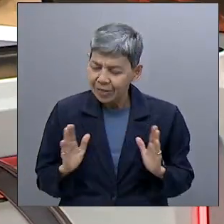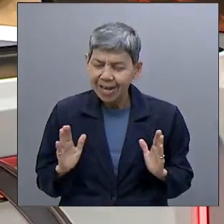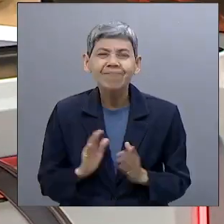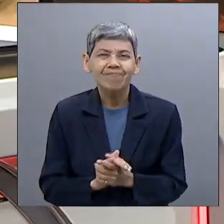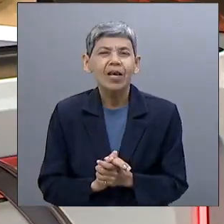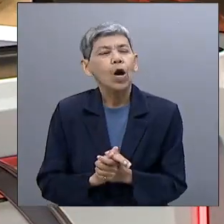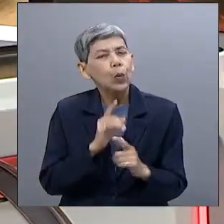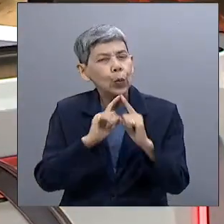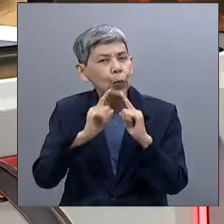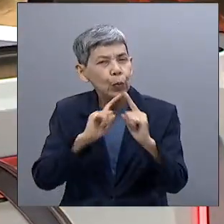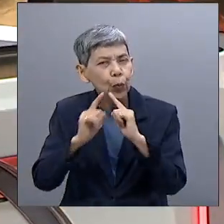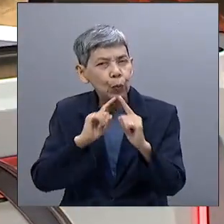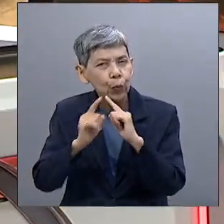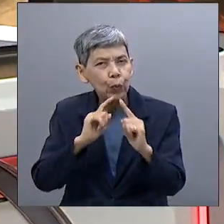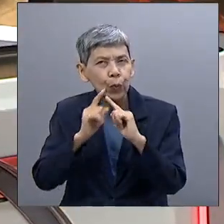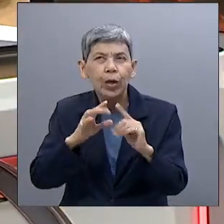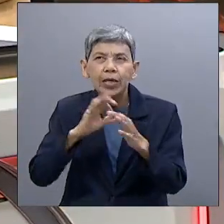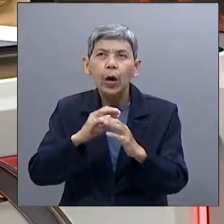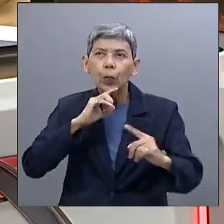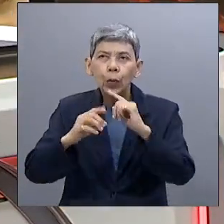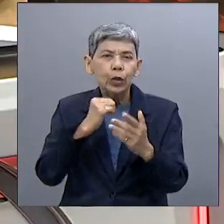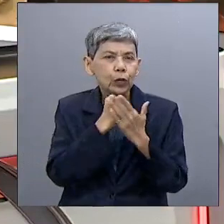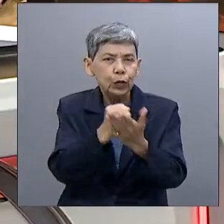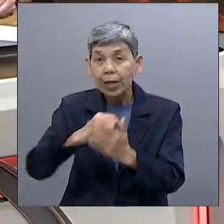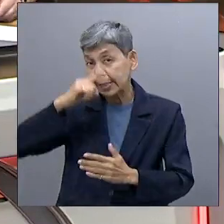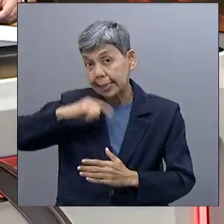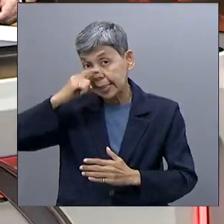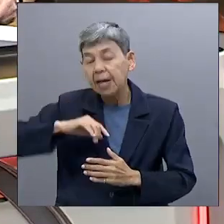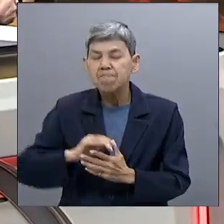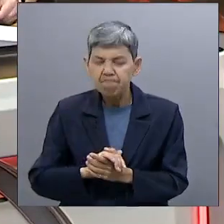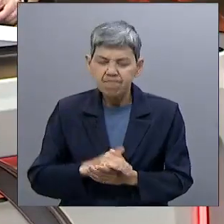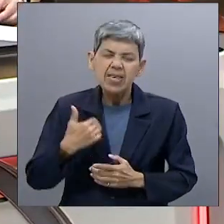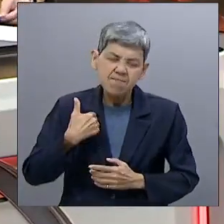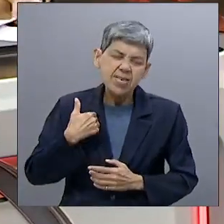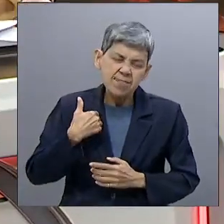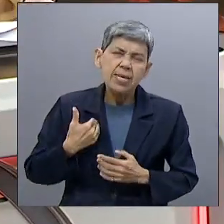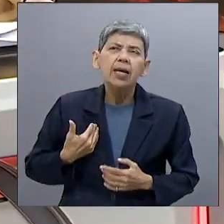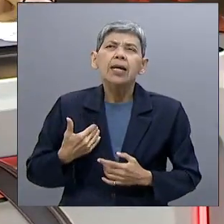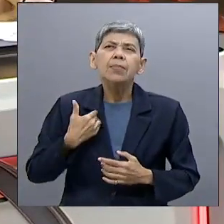คะที่มาร่วมพูดถึงการเจรจาช่วยเหลือคนไทยซึ่งมันก็จะมีบางข้อมูลที่